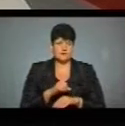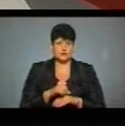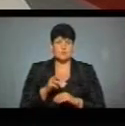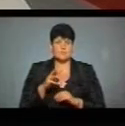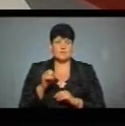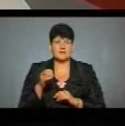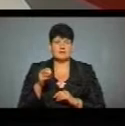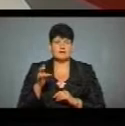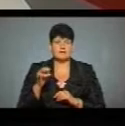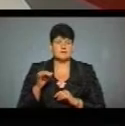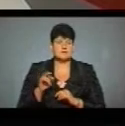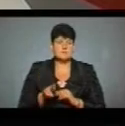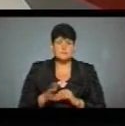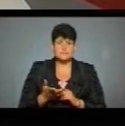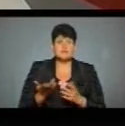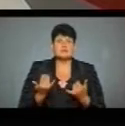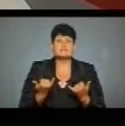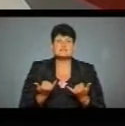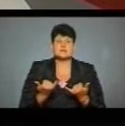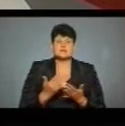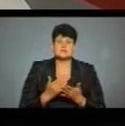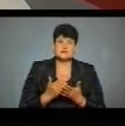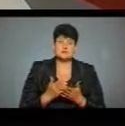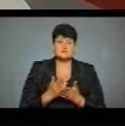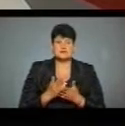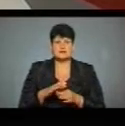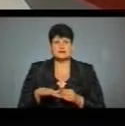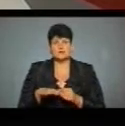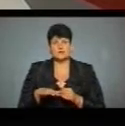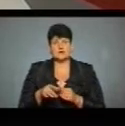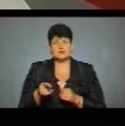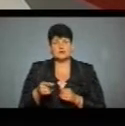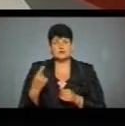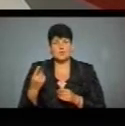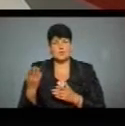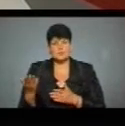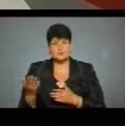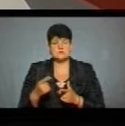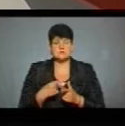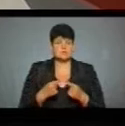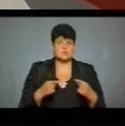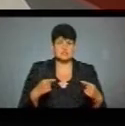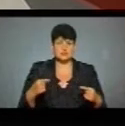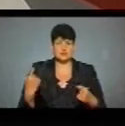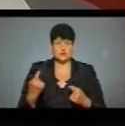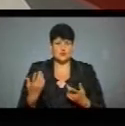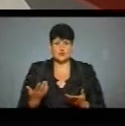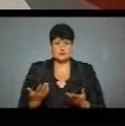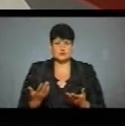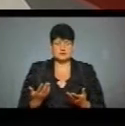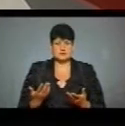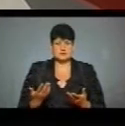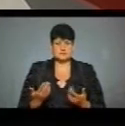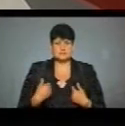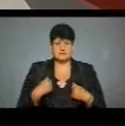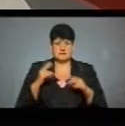і де він зараз знаходиться, чи він знаходиться на території Тернопільської області, чи будь-якої іншої області,